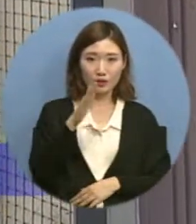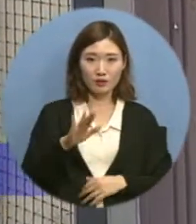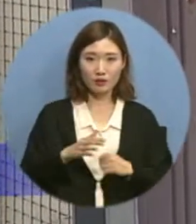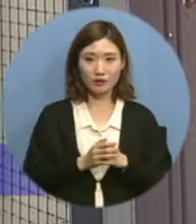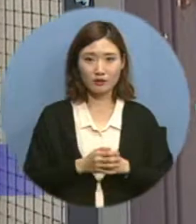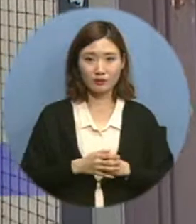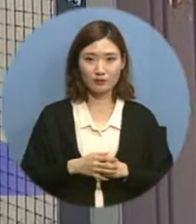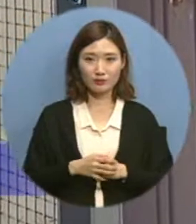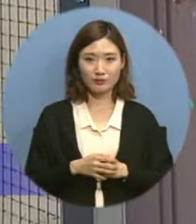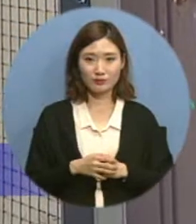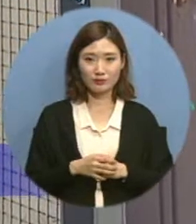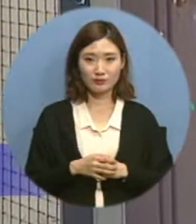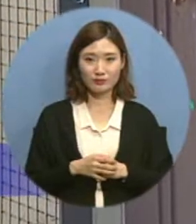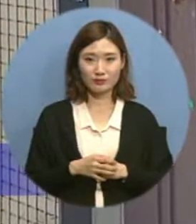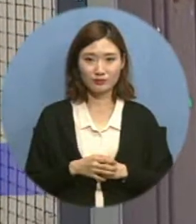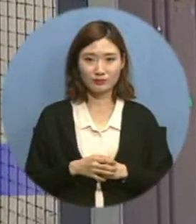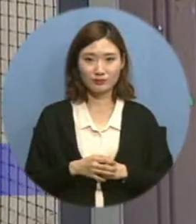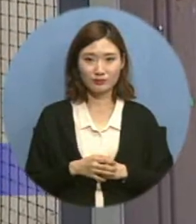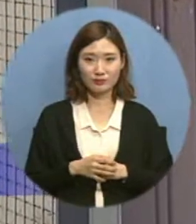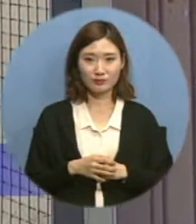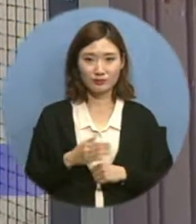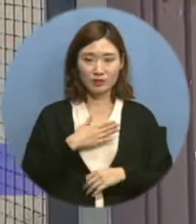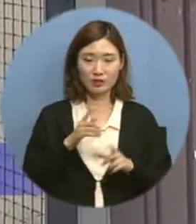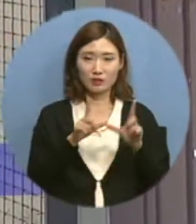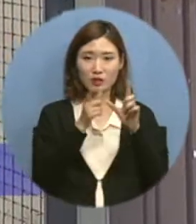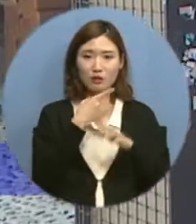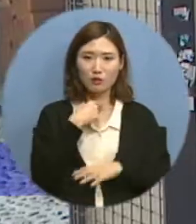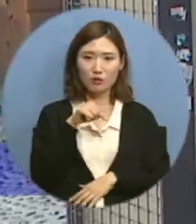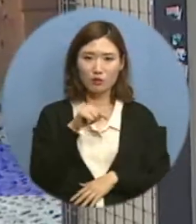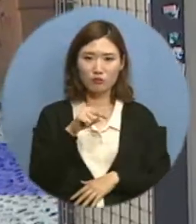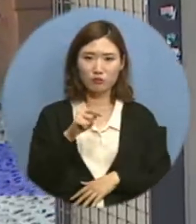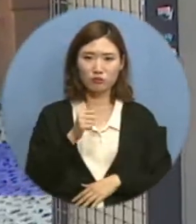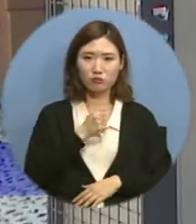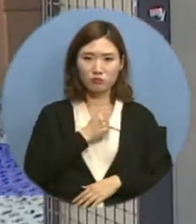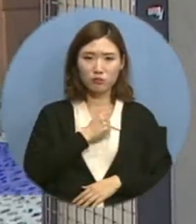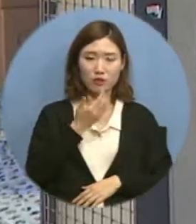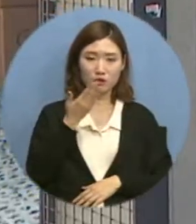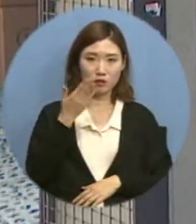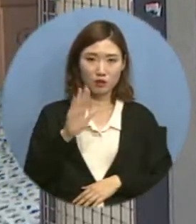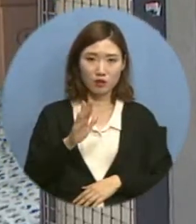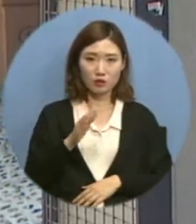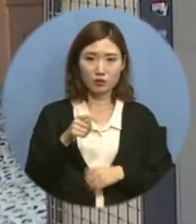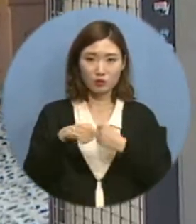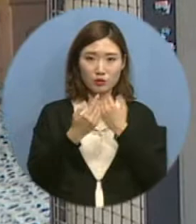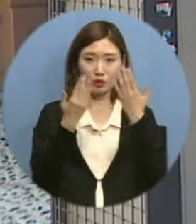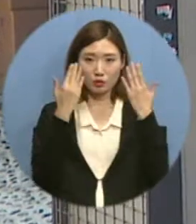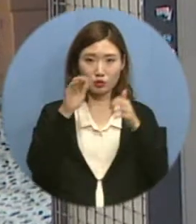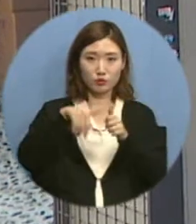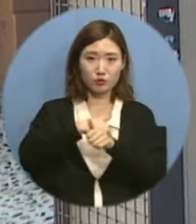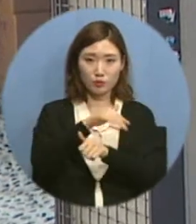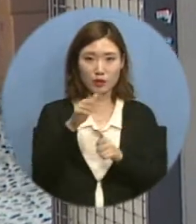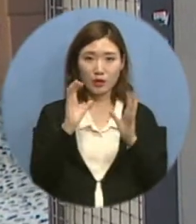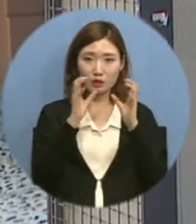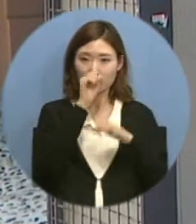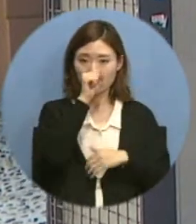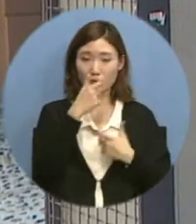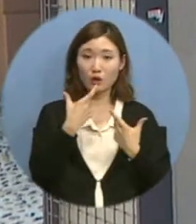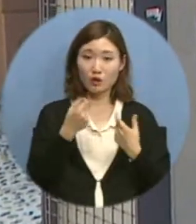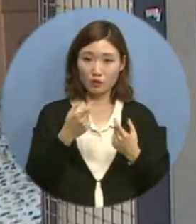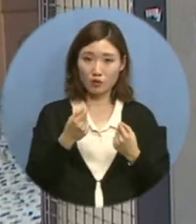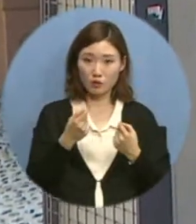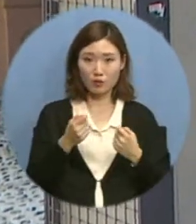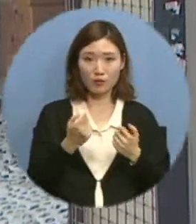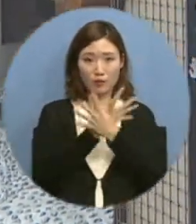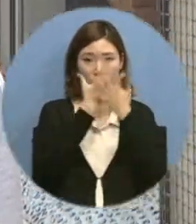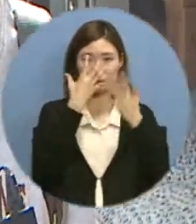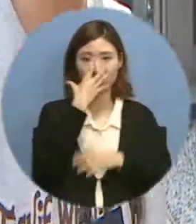되게 삭막한 제가 살던 건 되게 삭막해가지고 특히 여기가 초등학교 주변이니까 애들도 되게 좋아하고 그냥 대체적으로 밝고